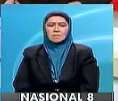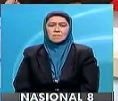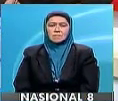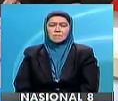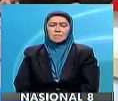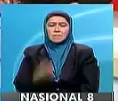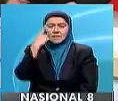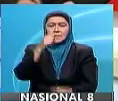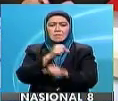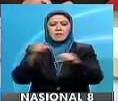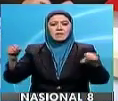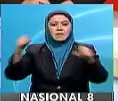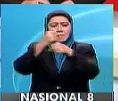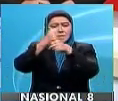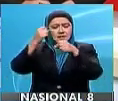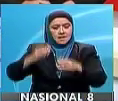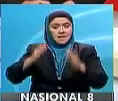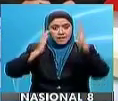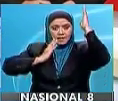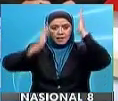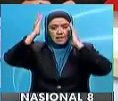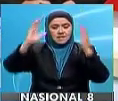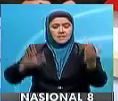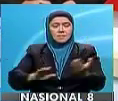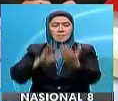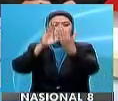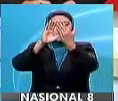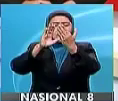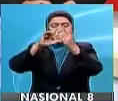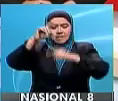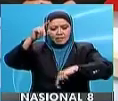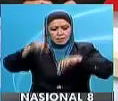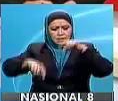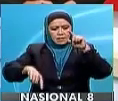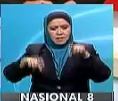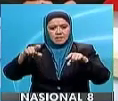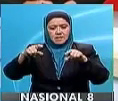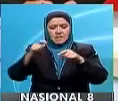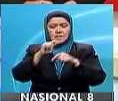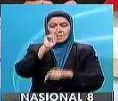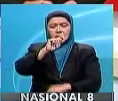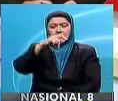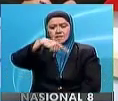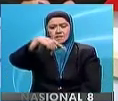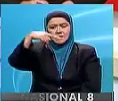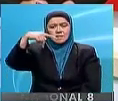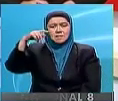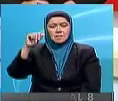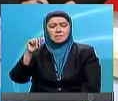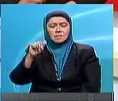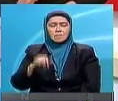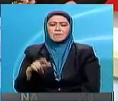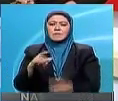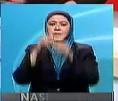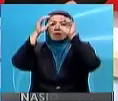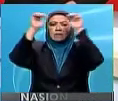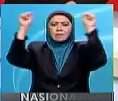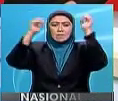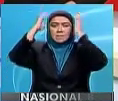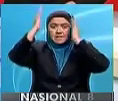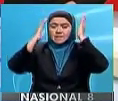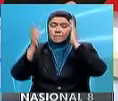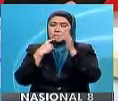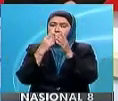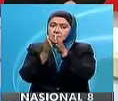Sementara itu, bagi mempersiapkan tenaga kerja di Malaysia menghadapi pelaksanaan perjanjian perkongsian Trans-Pacific TPPA. Majikan di Malaysia disaran